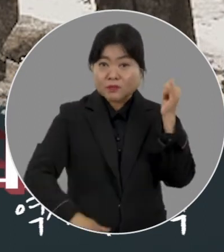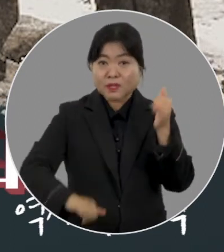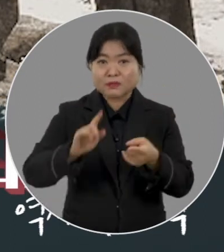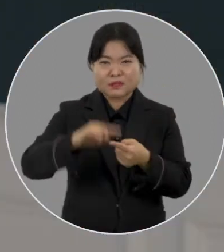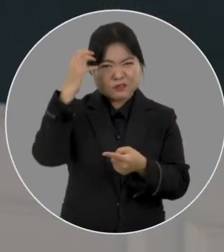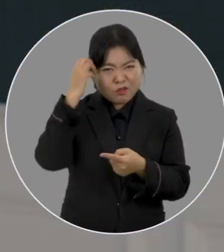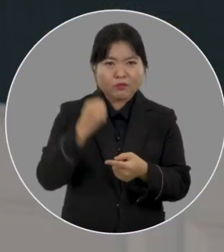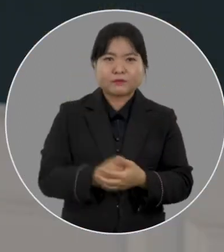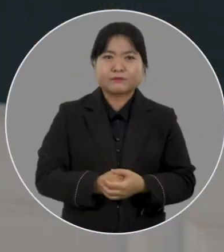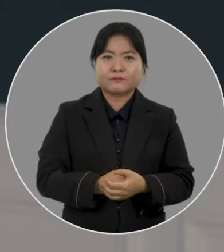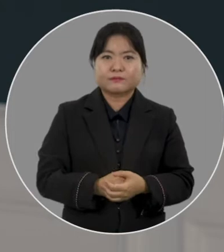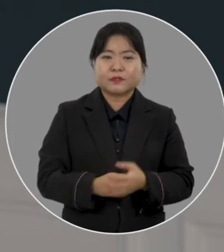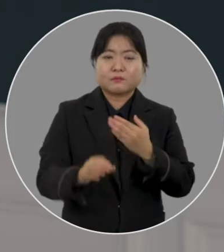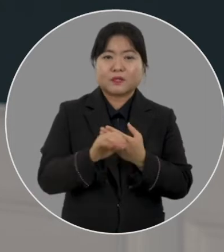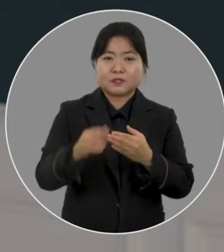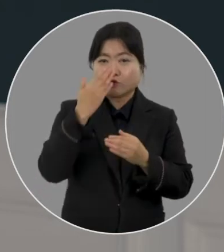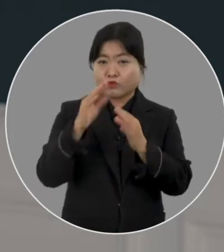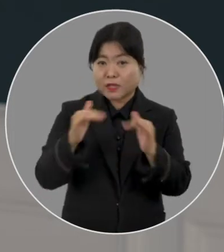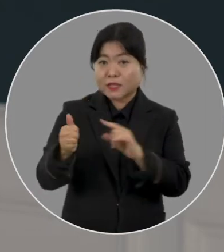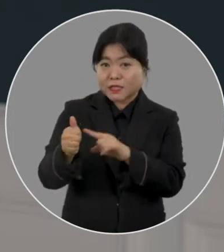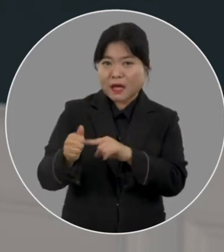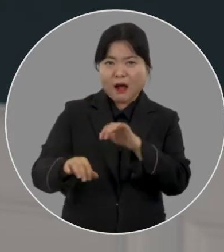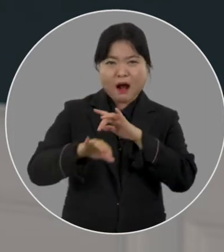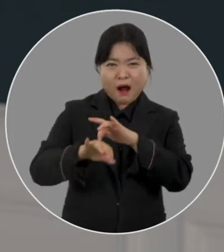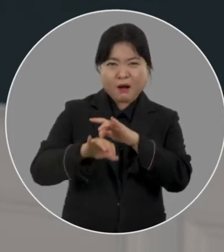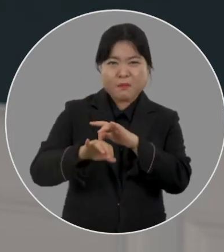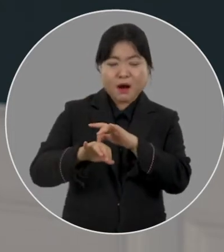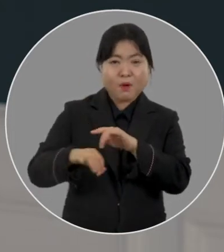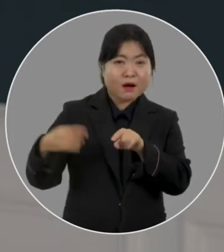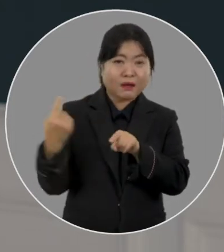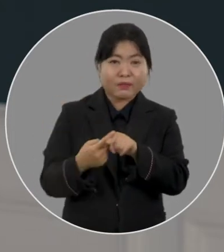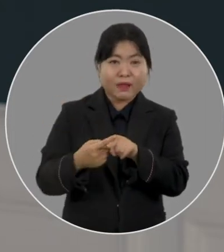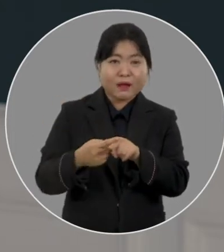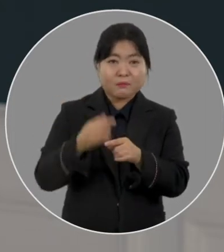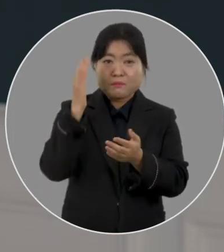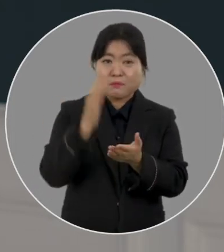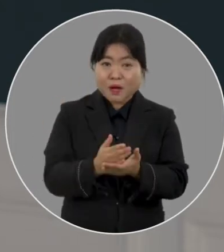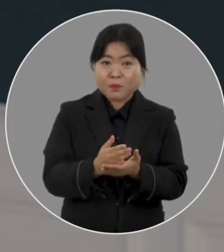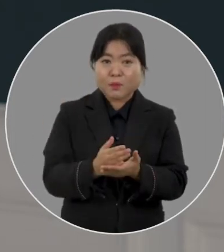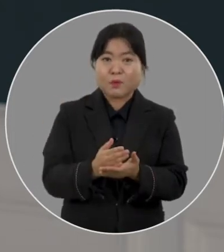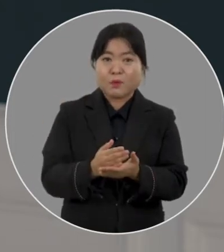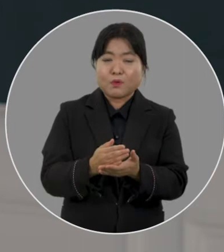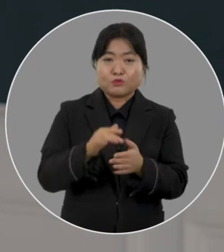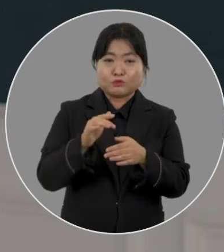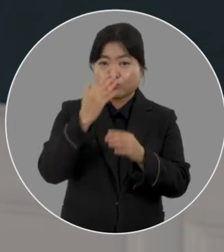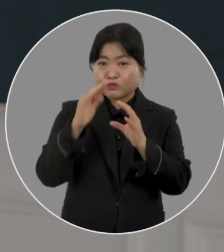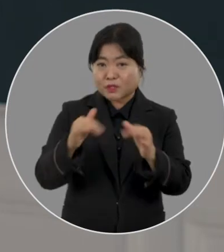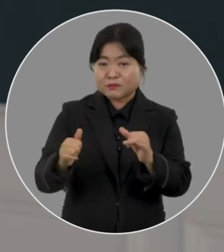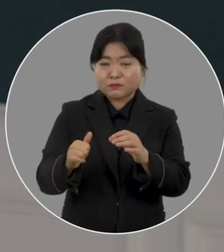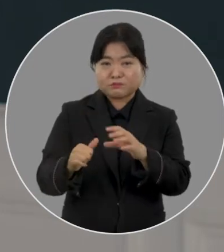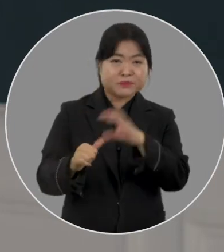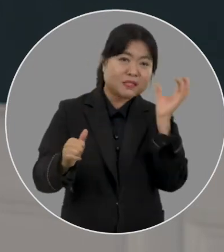가지고 있습니다. 그러면 이 유대인들이 이 악마의 지위에서 벗어난 것은 참으로 아이러니하고